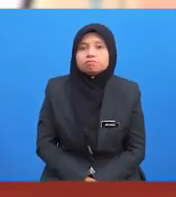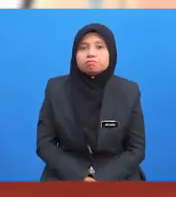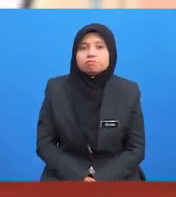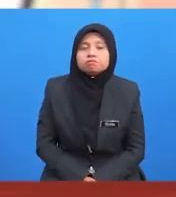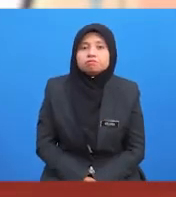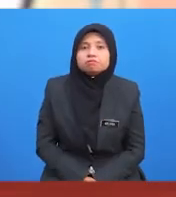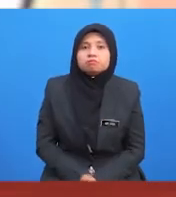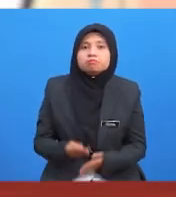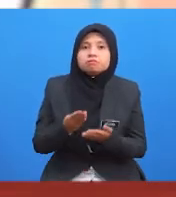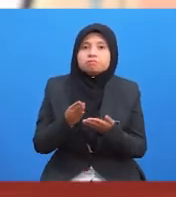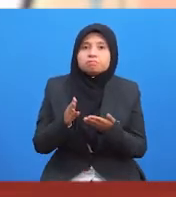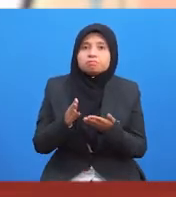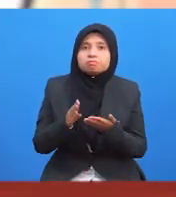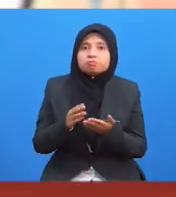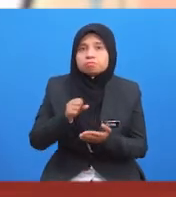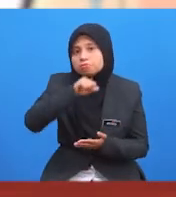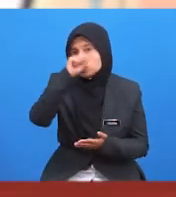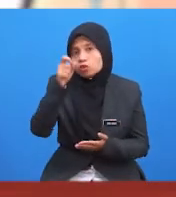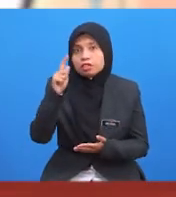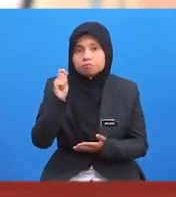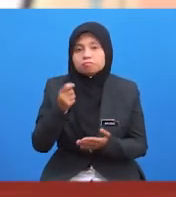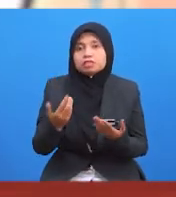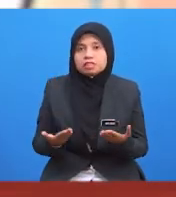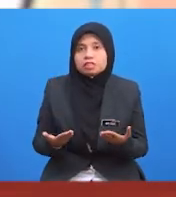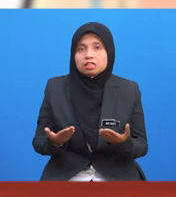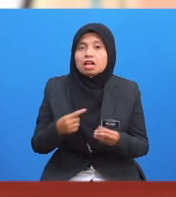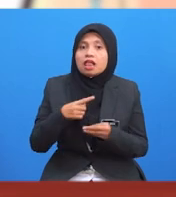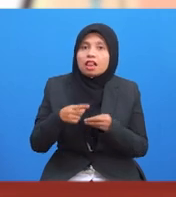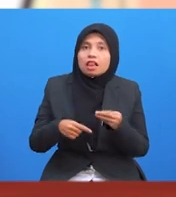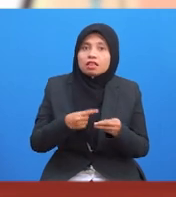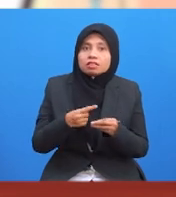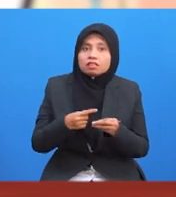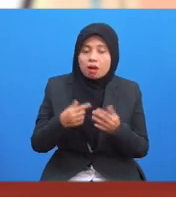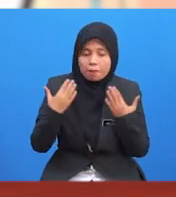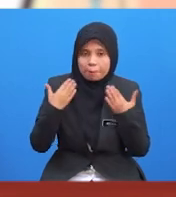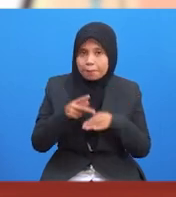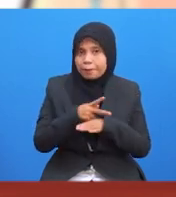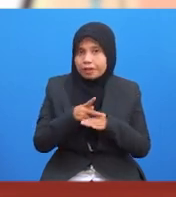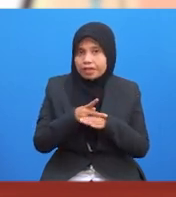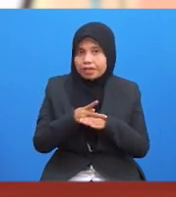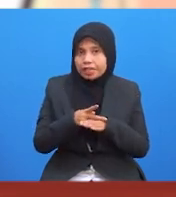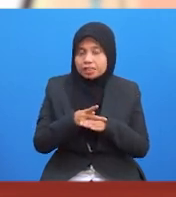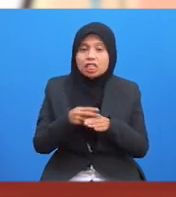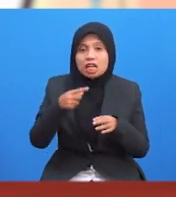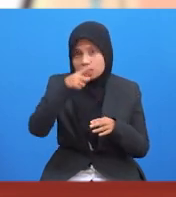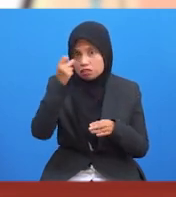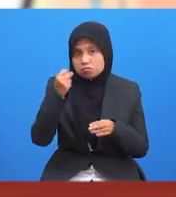Okey, bagi persoalan yang di awal-awal tadi mengenai pakaian serba hitam dengan dunia